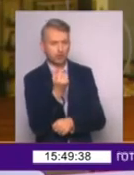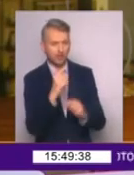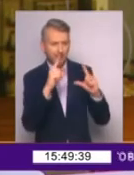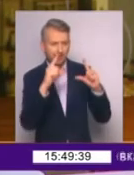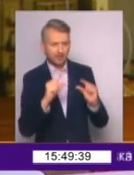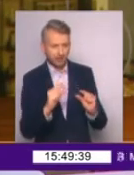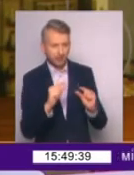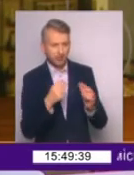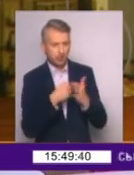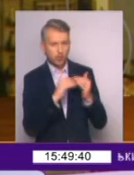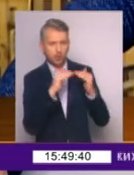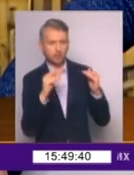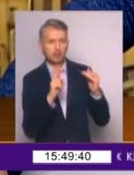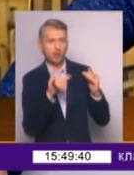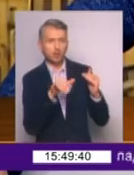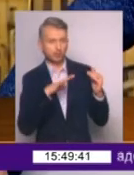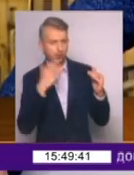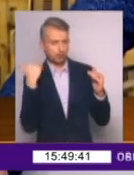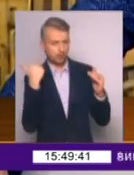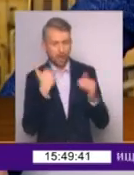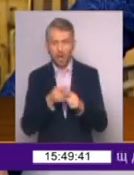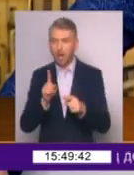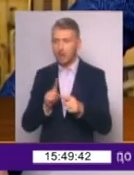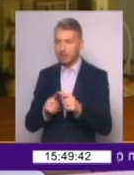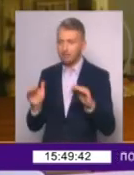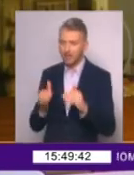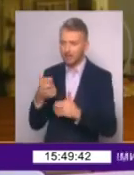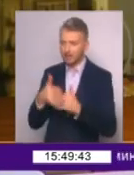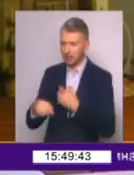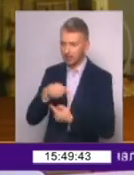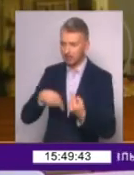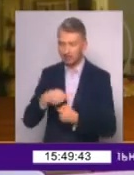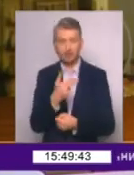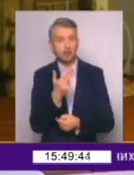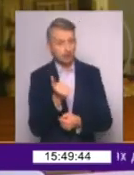хоча б до рівня того, як у них було попередньо. Але це, так розумію, малий і середній бізнес. Да. І ми,